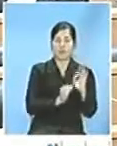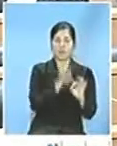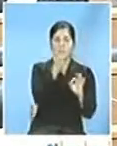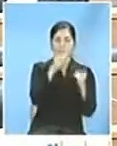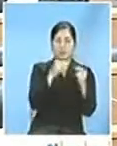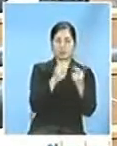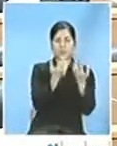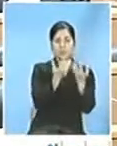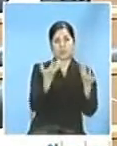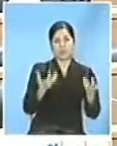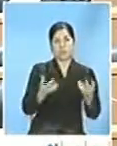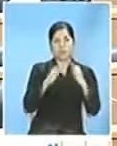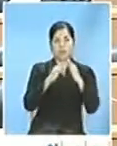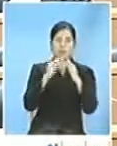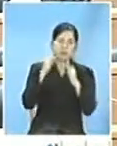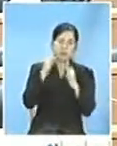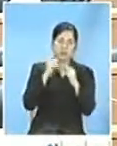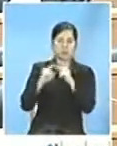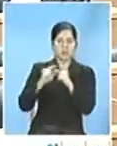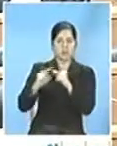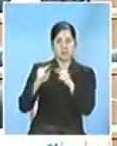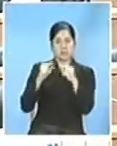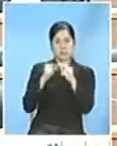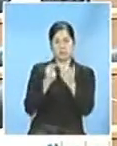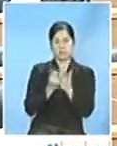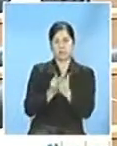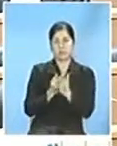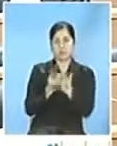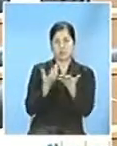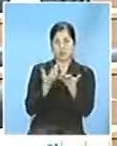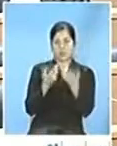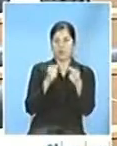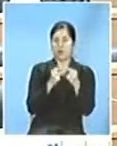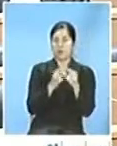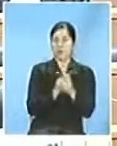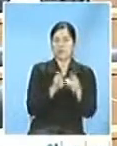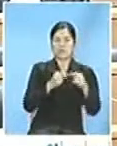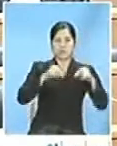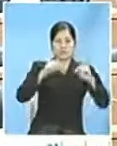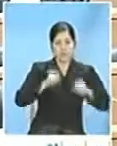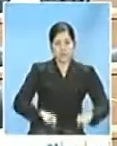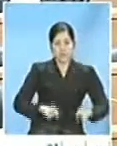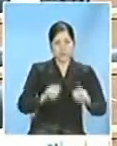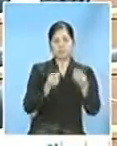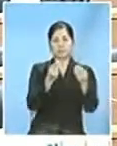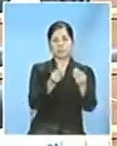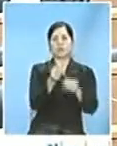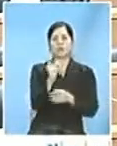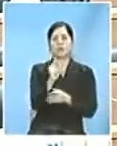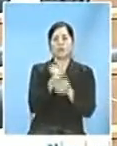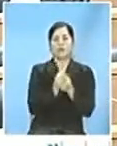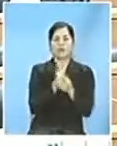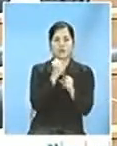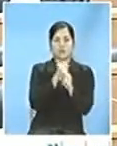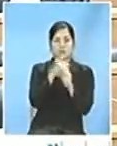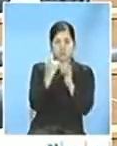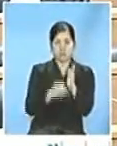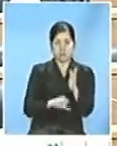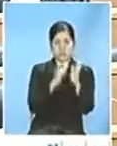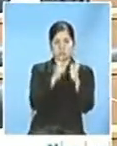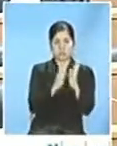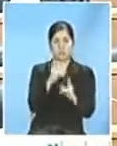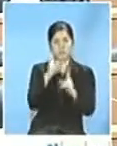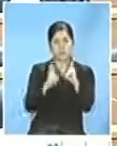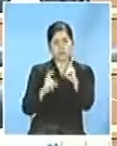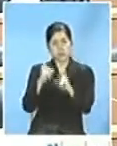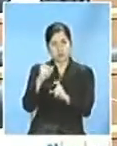เผาทรัพย์สินเผาทำลายทรัพย์สินไม่เคยอนุมัติให้กับการฆ่าคนตายหรือทำร้